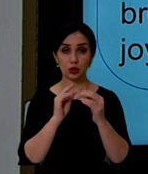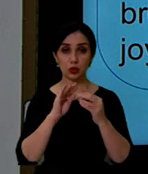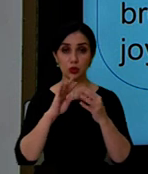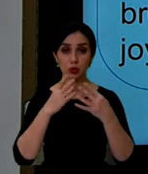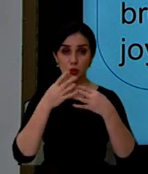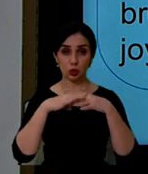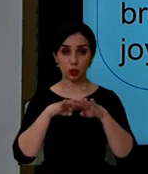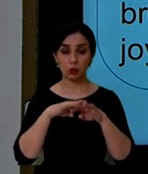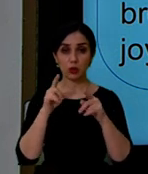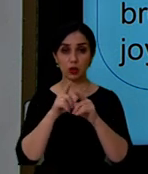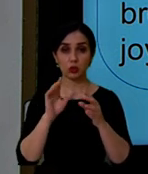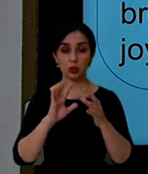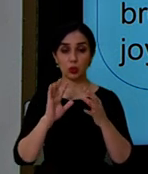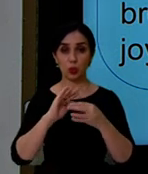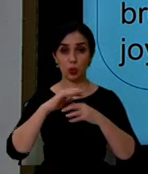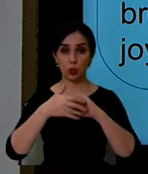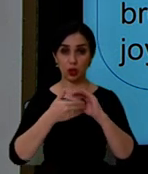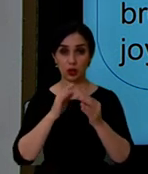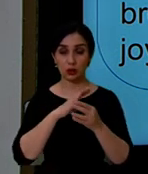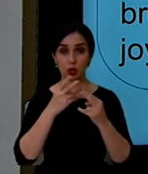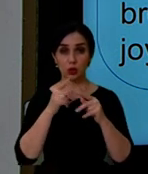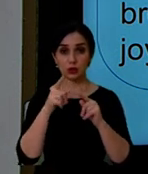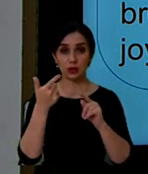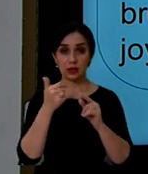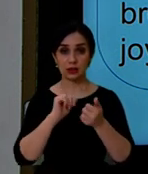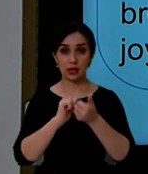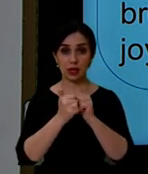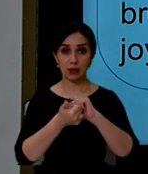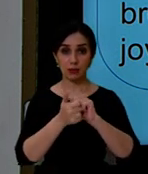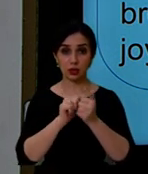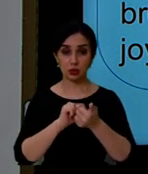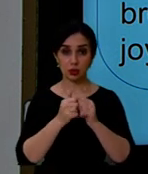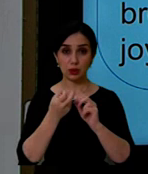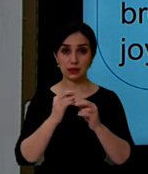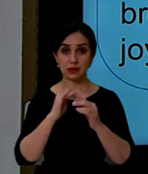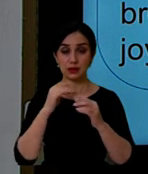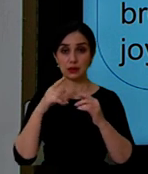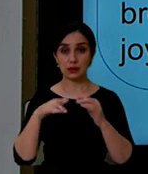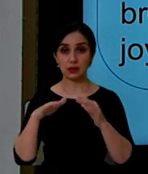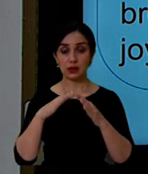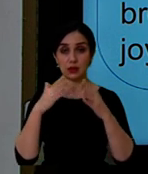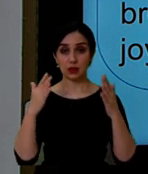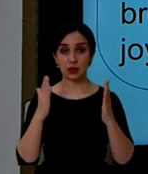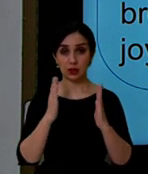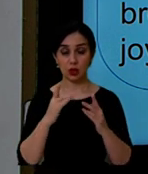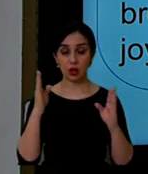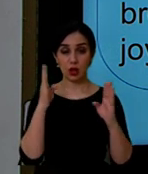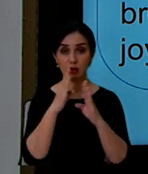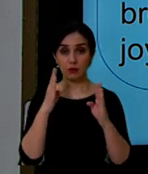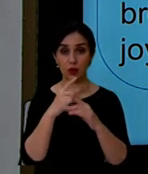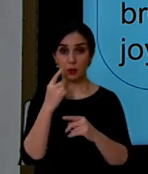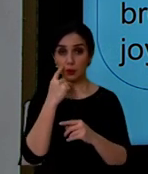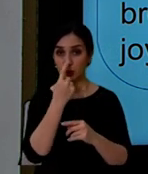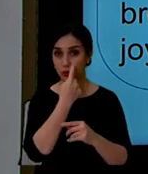o'ralgan. Ular hisobiga gaz almashinuv sathi kengayadi. Havo,